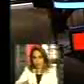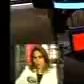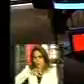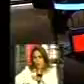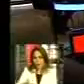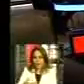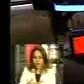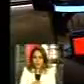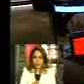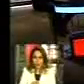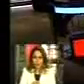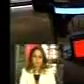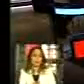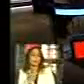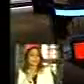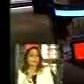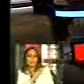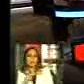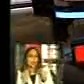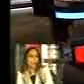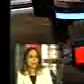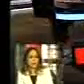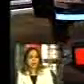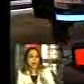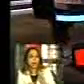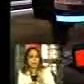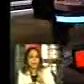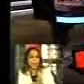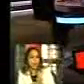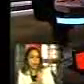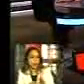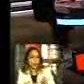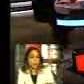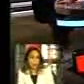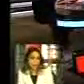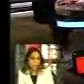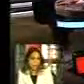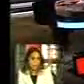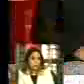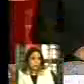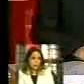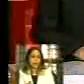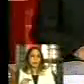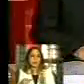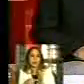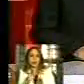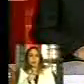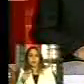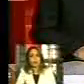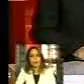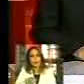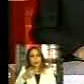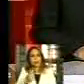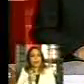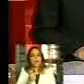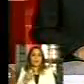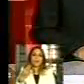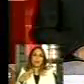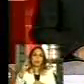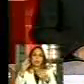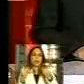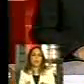שעכשיו נכפה עליהם. אז זה לא בטוח, משום ש... יכול להיות מאוד דווקא שזה יגרום למנהלים לעבוד הרבה יותר לטובת